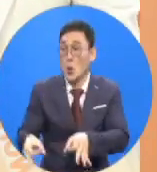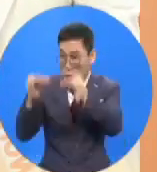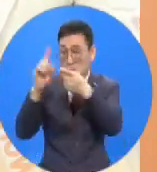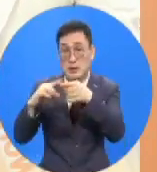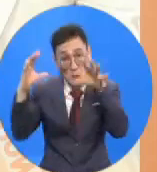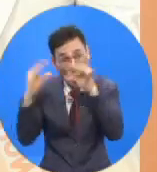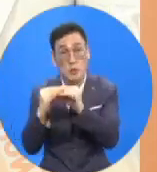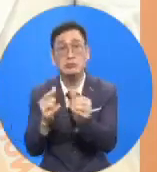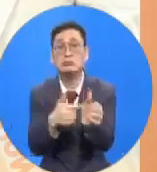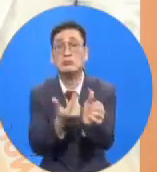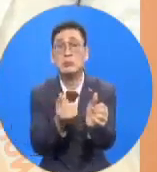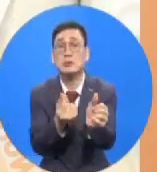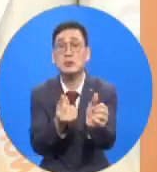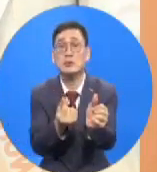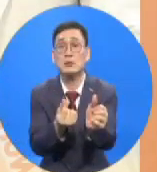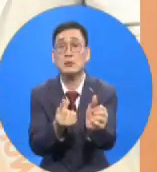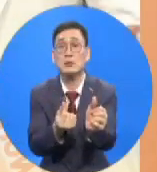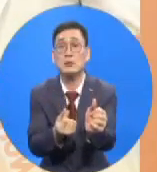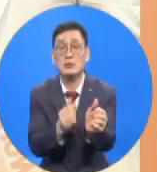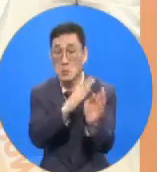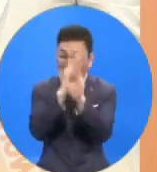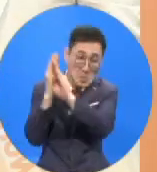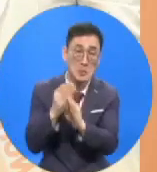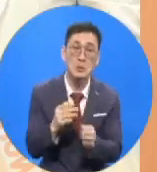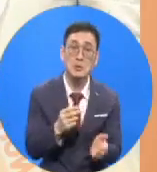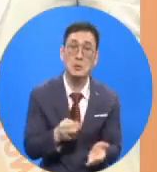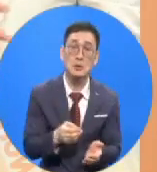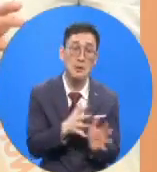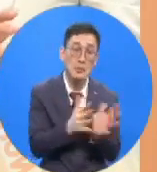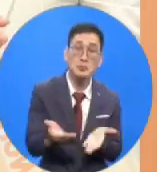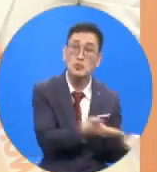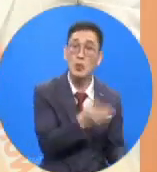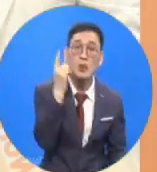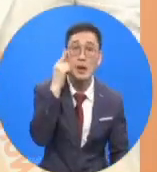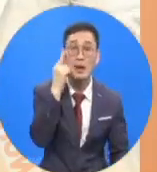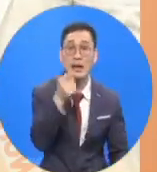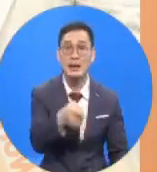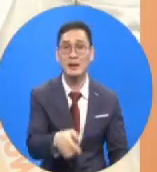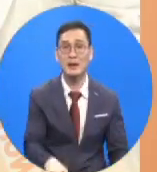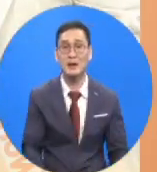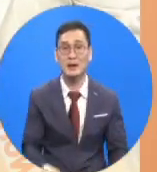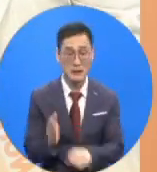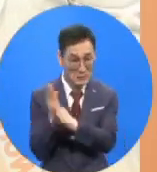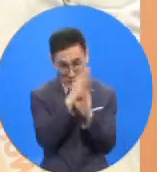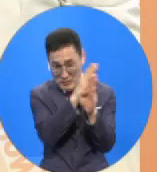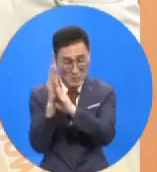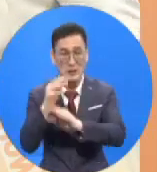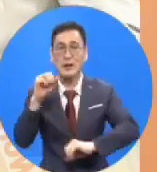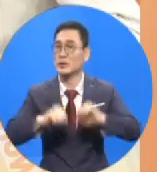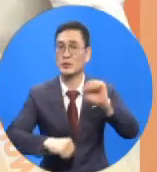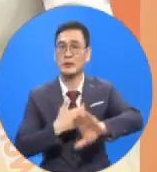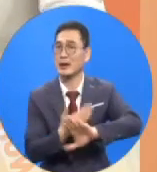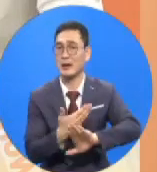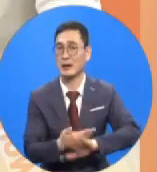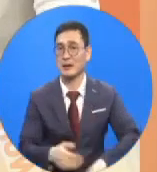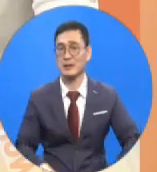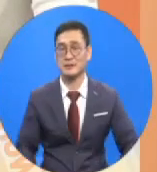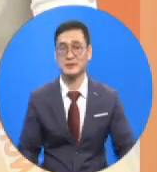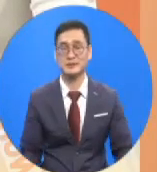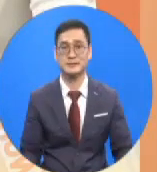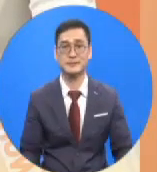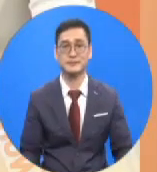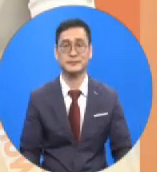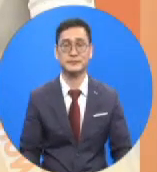어제 보면 1 바보 신인들을 하는 것처럼 본인 자체는 이율배반적인 행동을 한 거죠 그래서 이게 좀